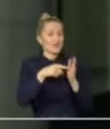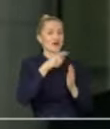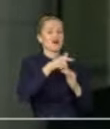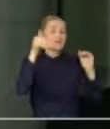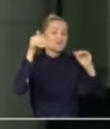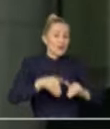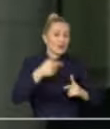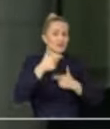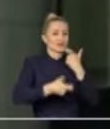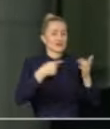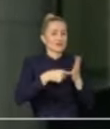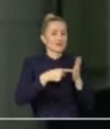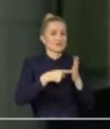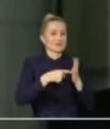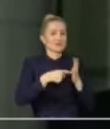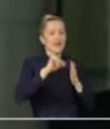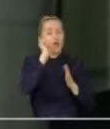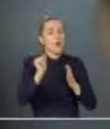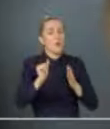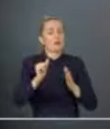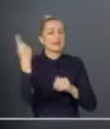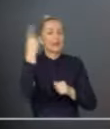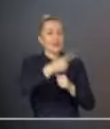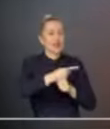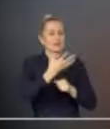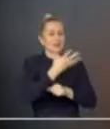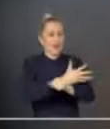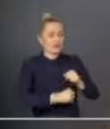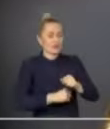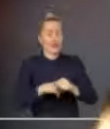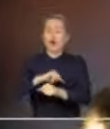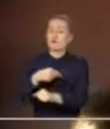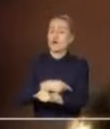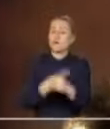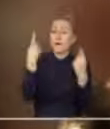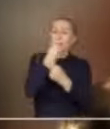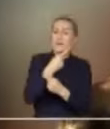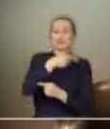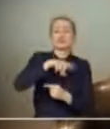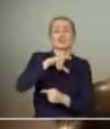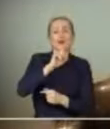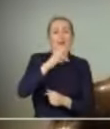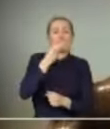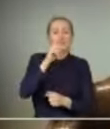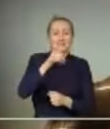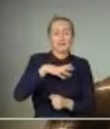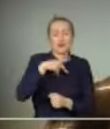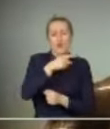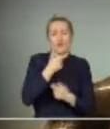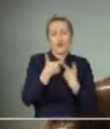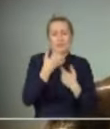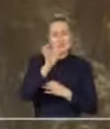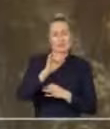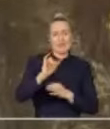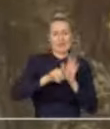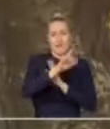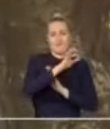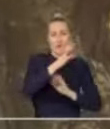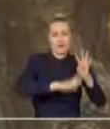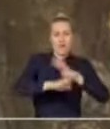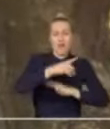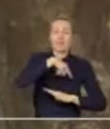wystąpienie o europejski nakaz aresztowania. Prokuratura uważa, że Czarnecki działał na szkodę swoich klientów i świadomie naraził bank